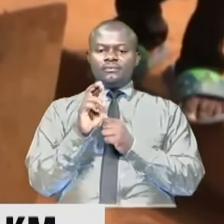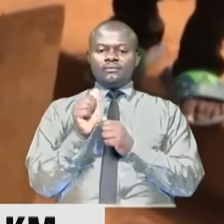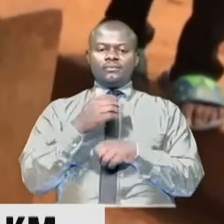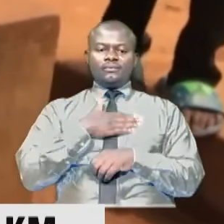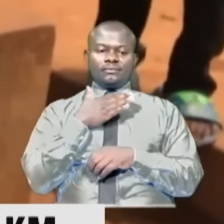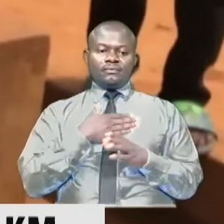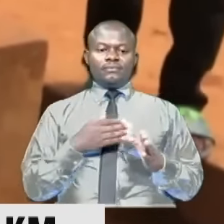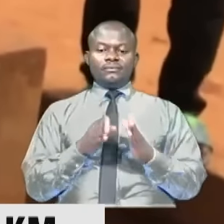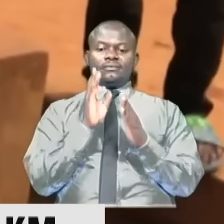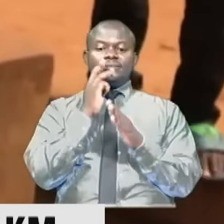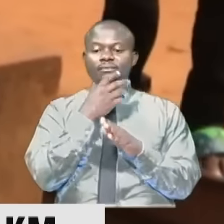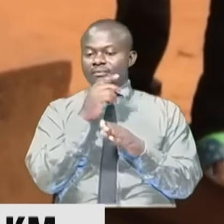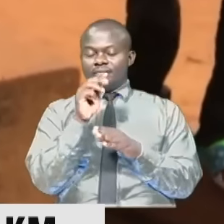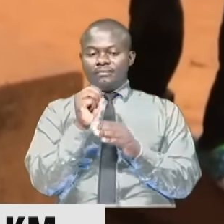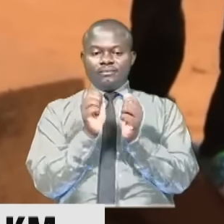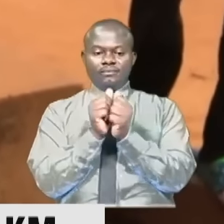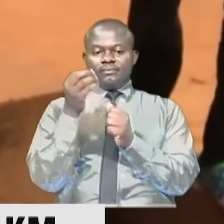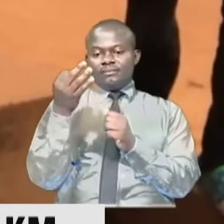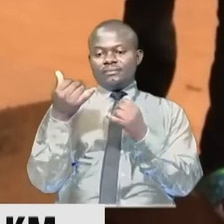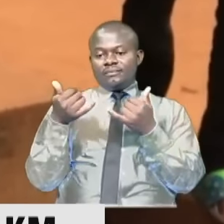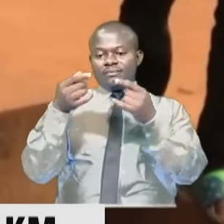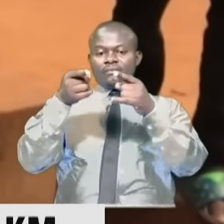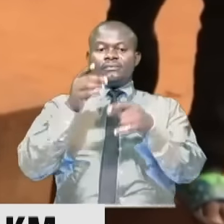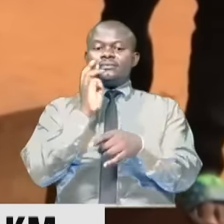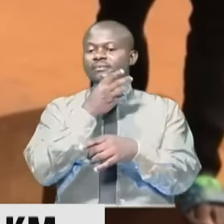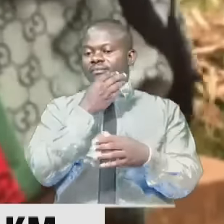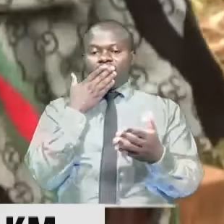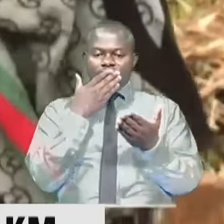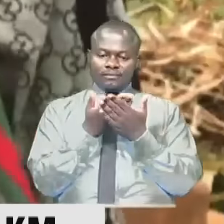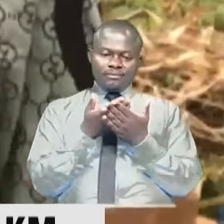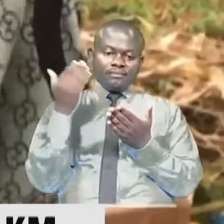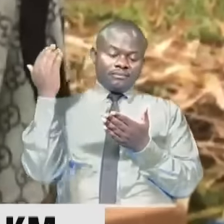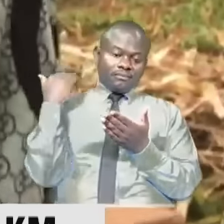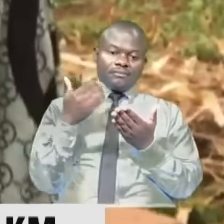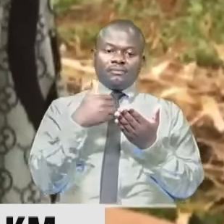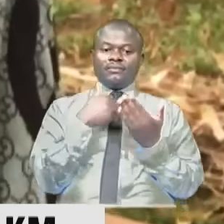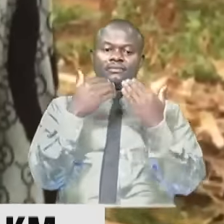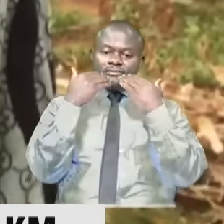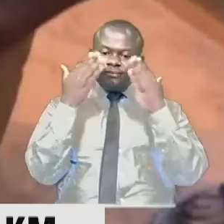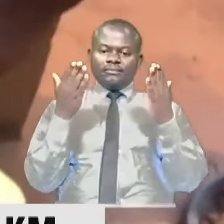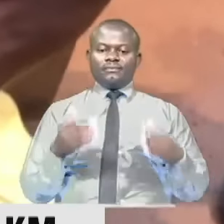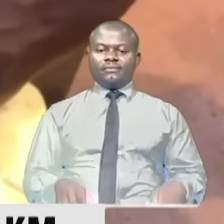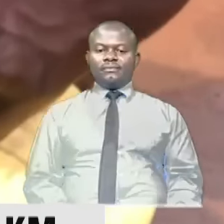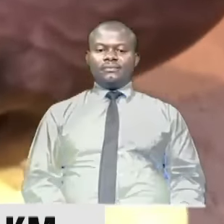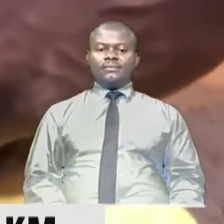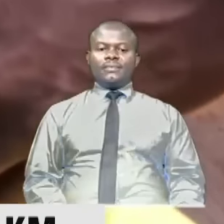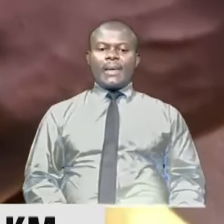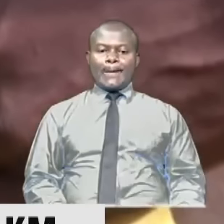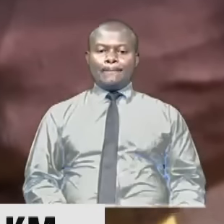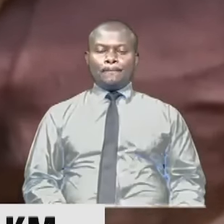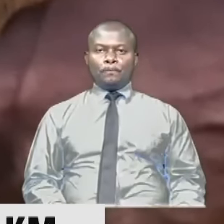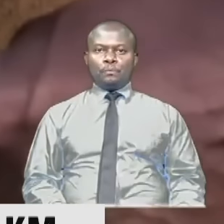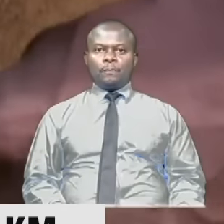wa kilometero 13 kuri ubu bagezeho amazi meza batari barigeze bagira mu buzima bwabo